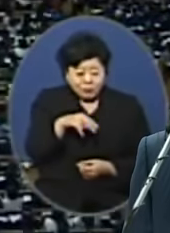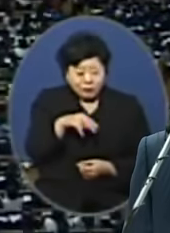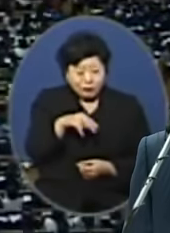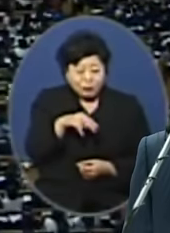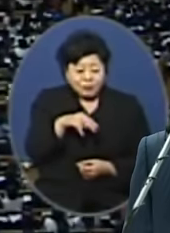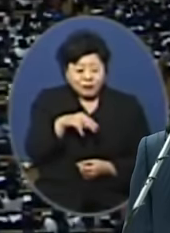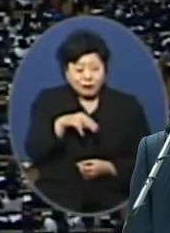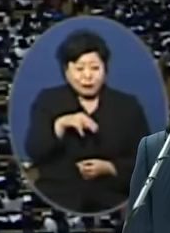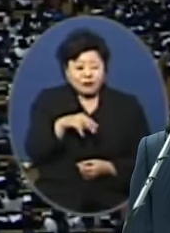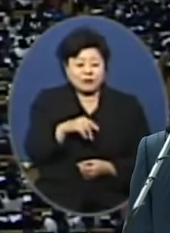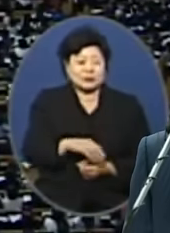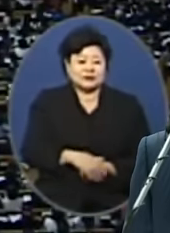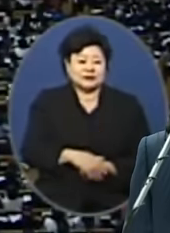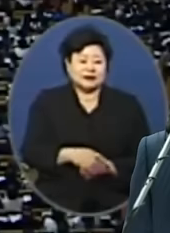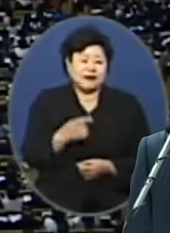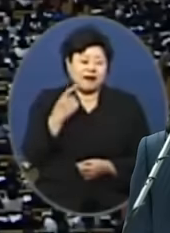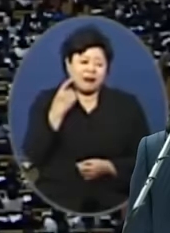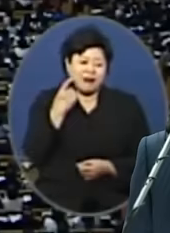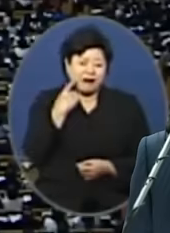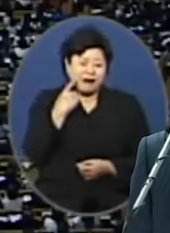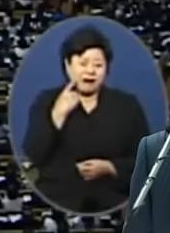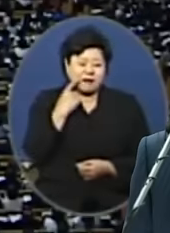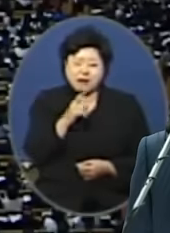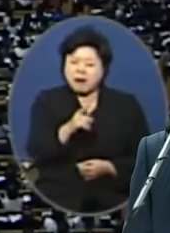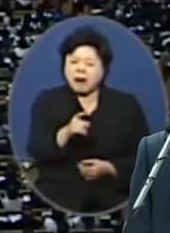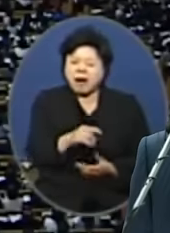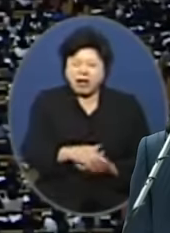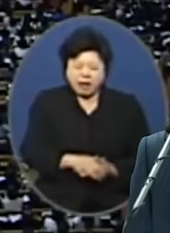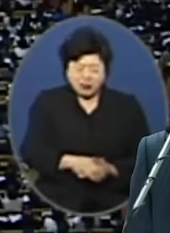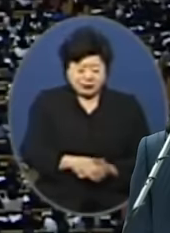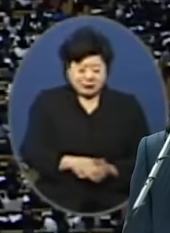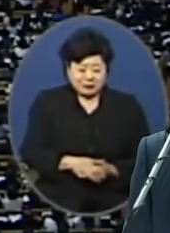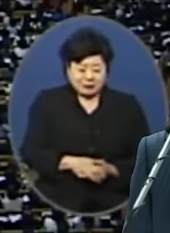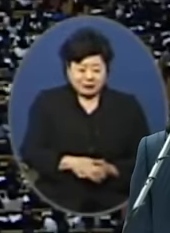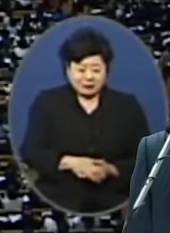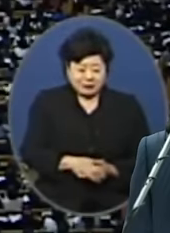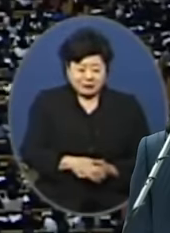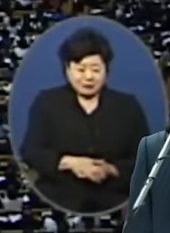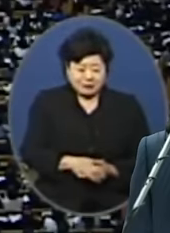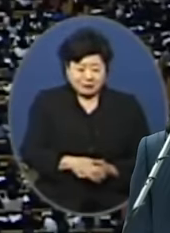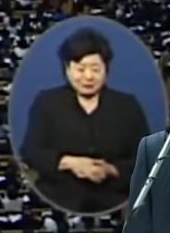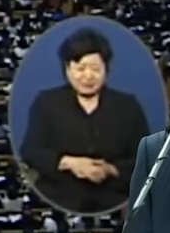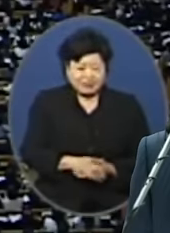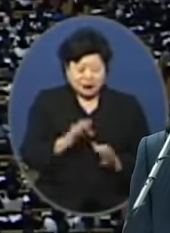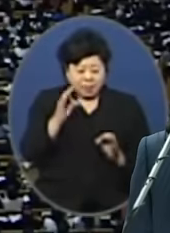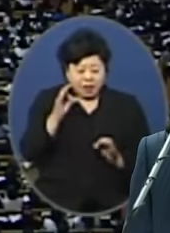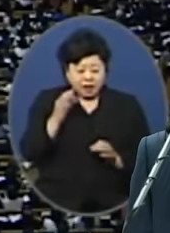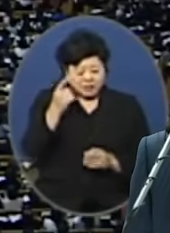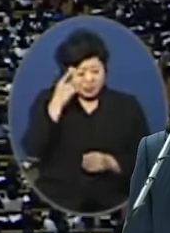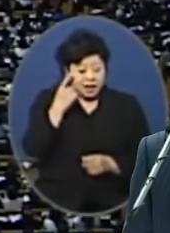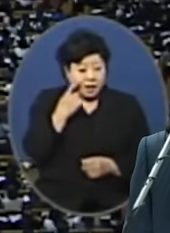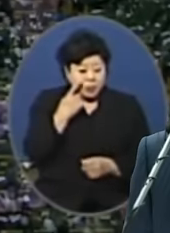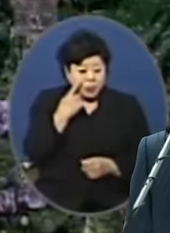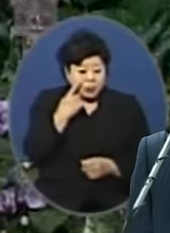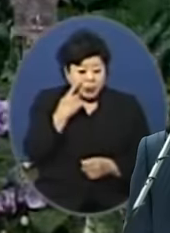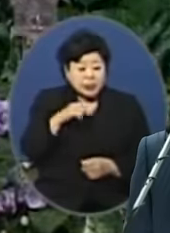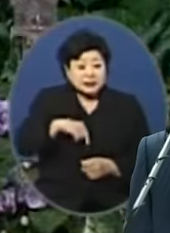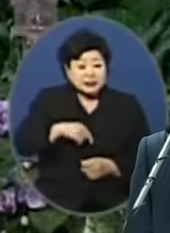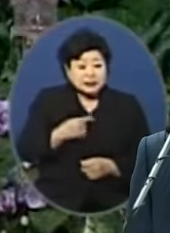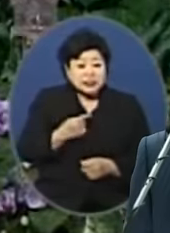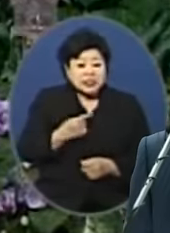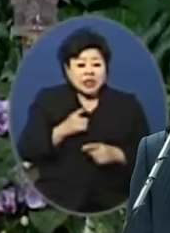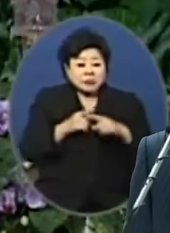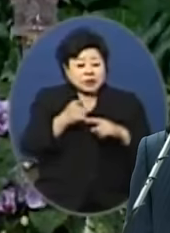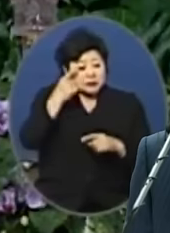어디에서 빈 거짓말을 해도 그런 거짓말이 있냐. 그런데 가만히 생각해 보니까 자기가